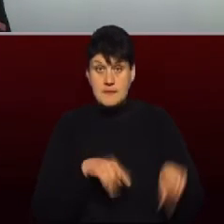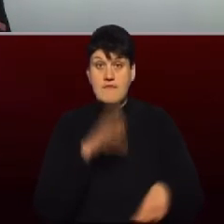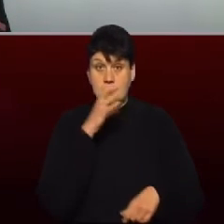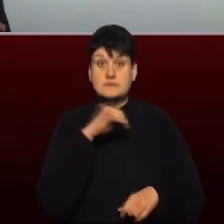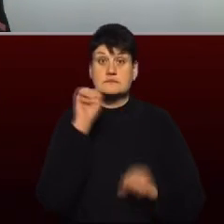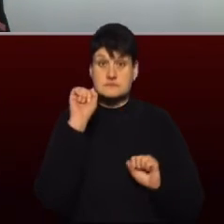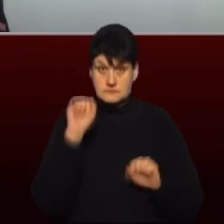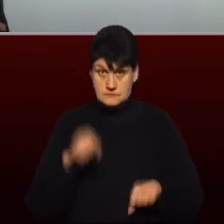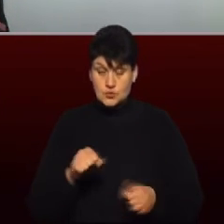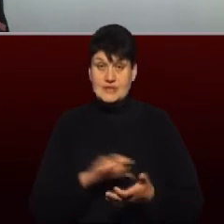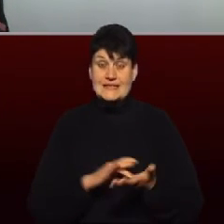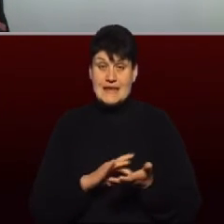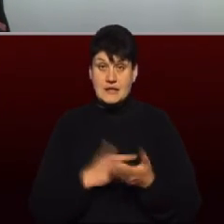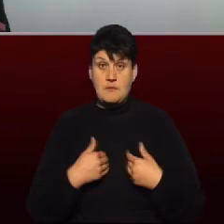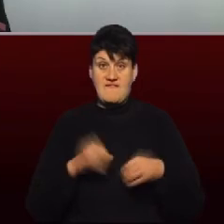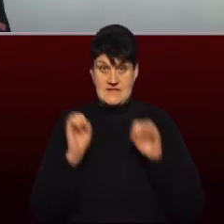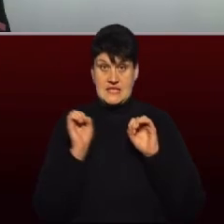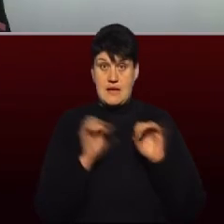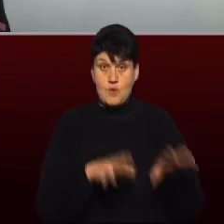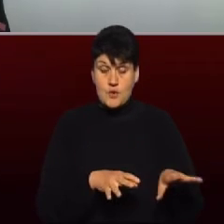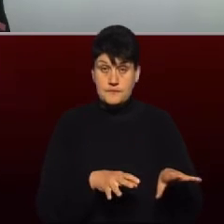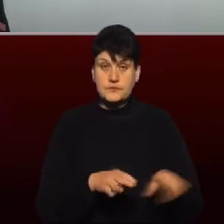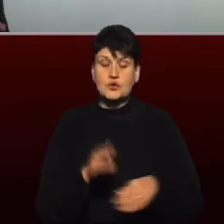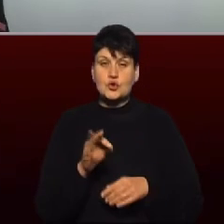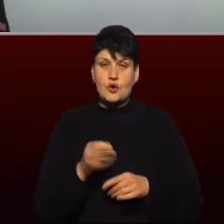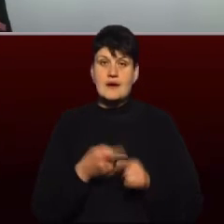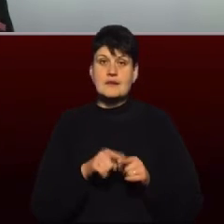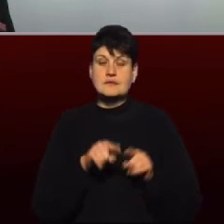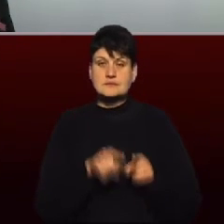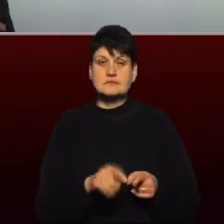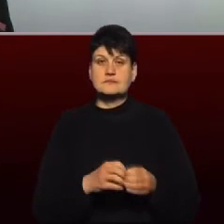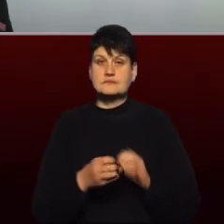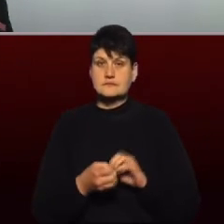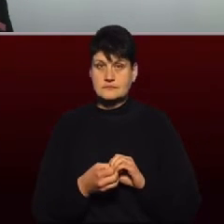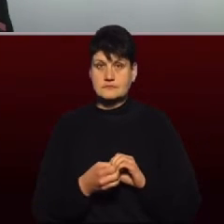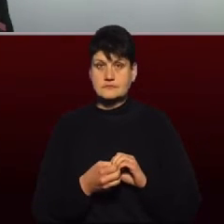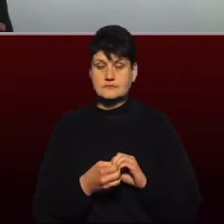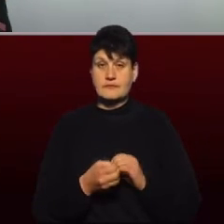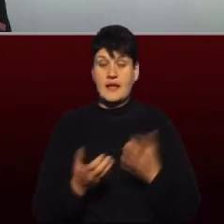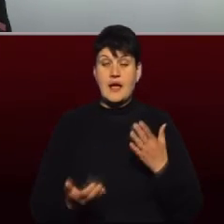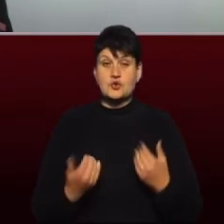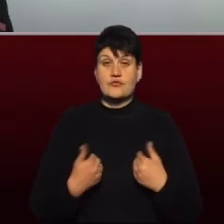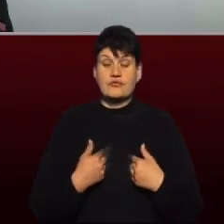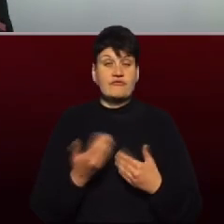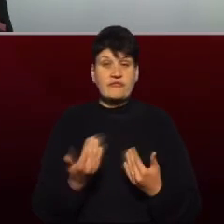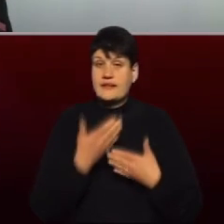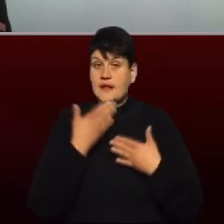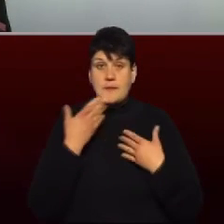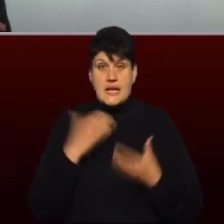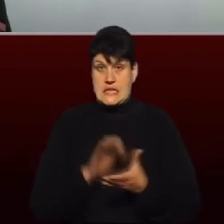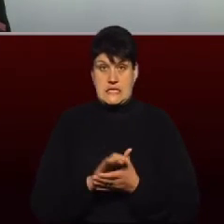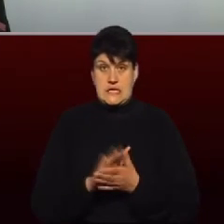віддамо, то оці упередження, а якщо ви не маєте знайомих, от у вас багато знайомих